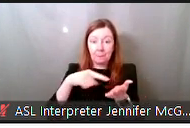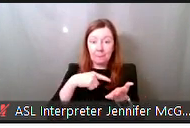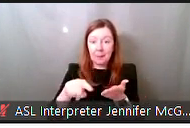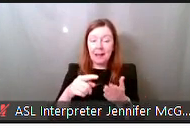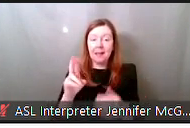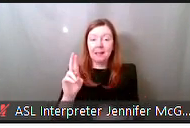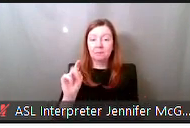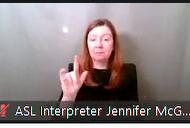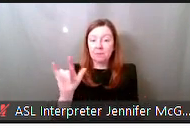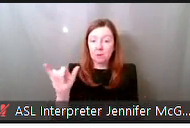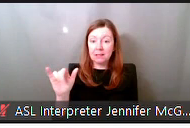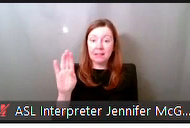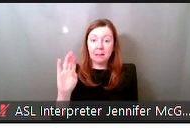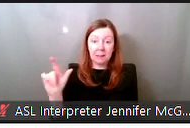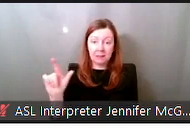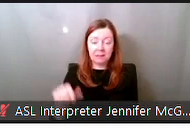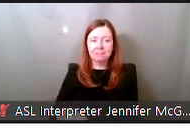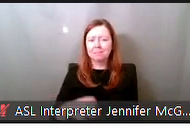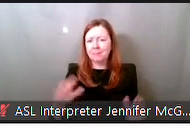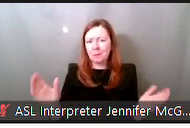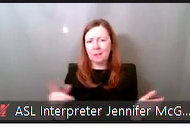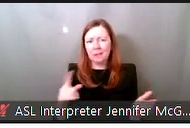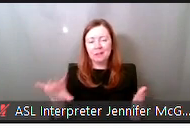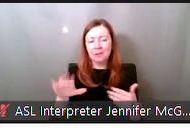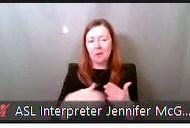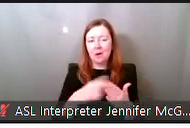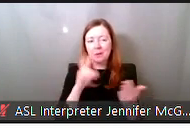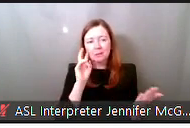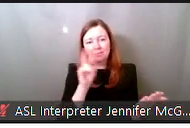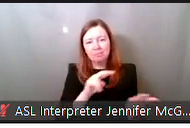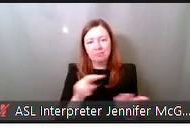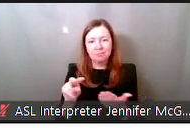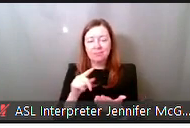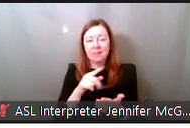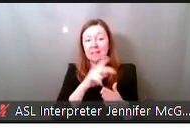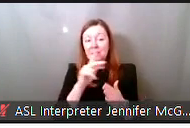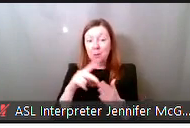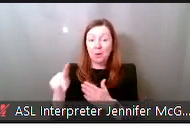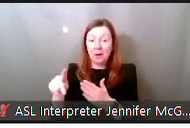有些项目呢可以帮助付你的水电费的。